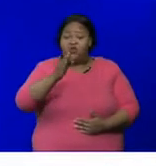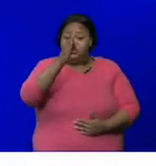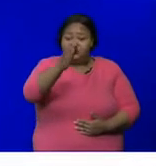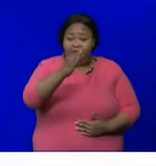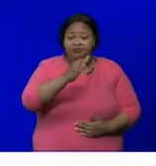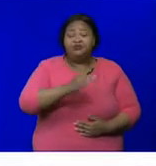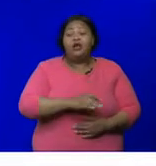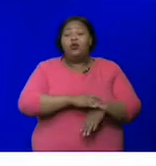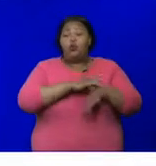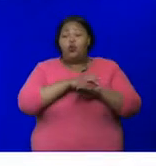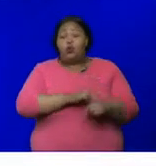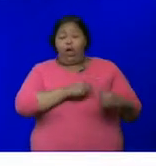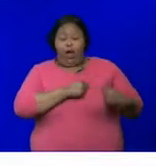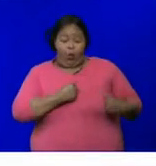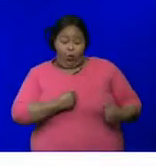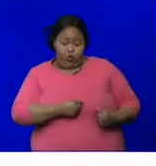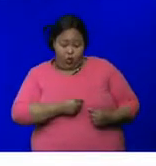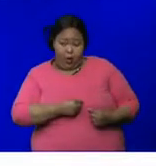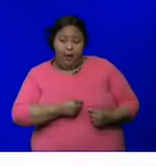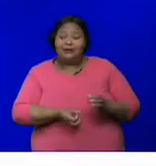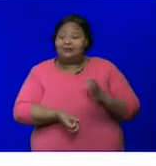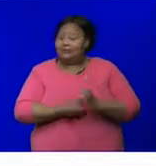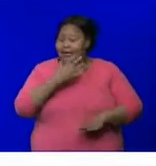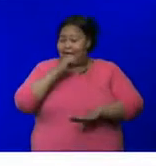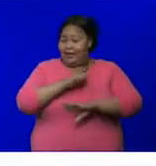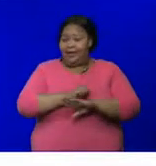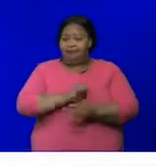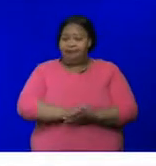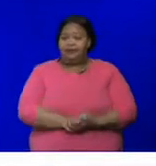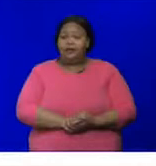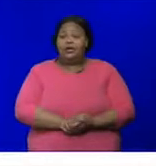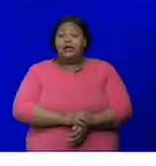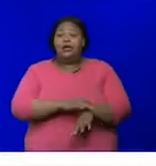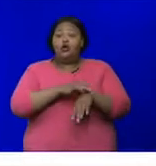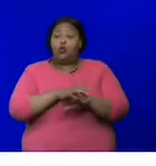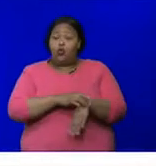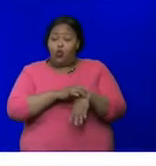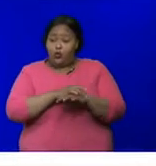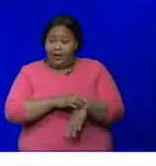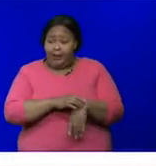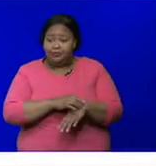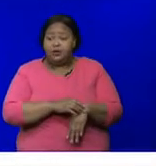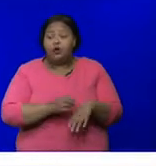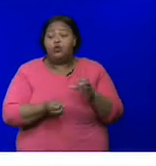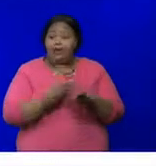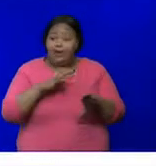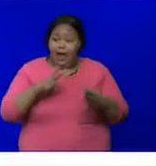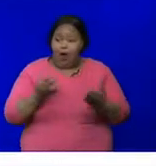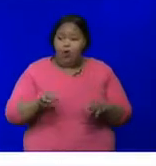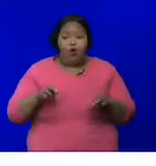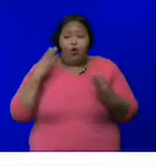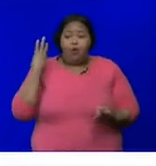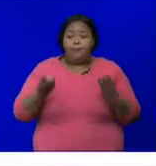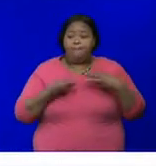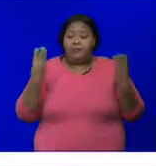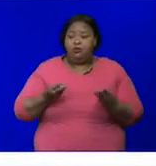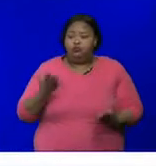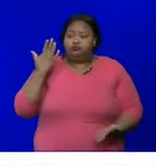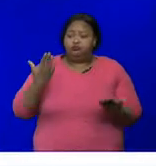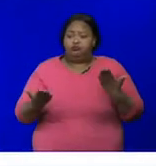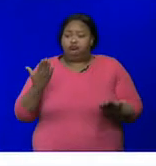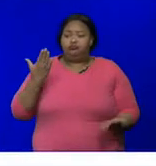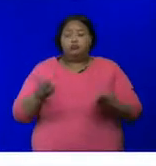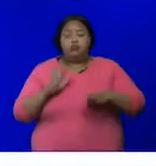ikhathi isifo senhlitiyo. Letifo leti tibangwa kakhulu kwekuthi singashukumisi umtimba, sinathe